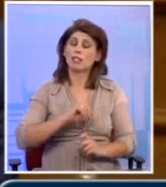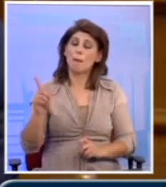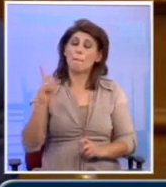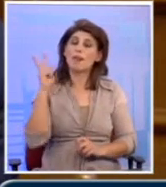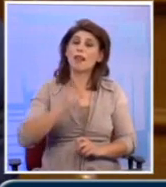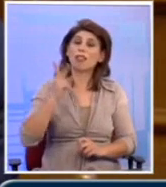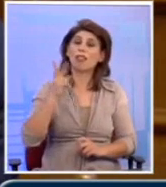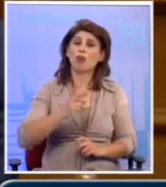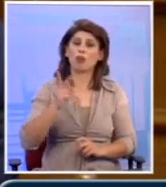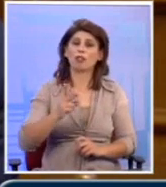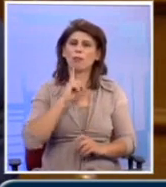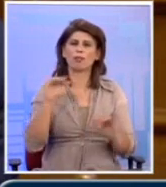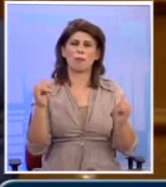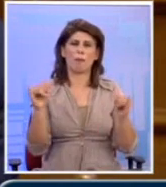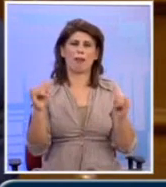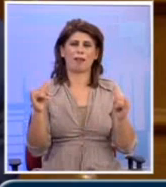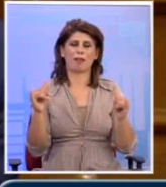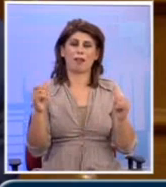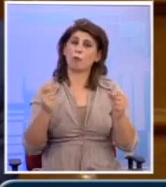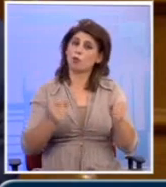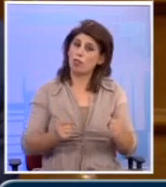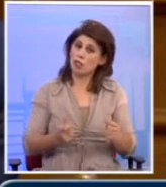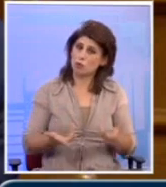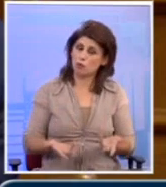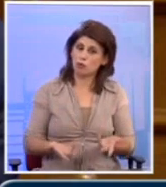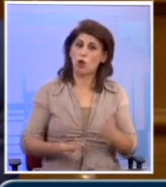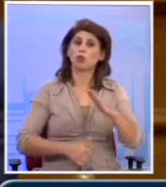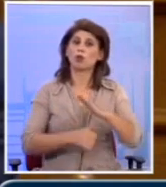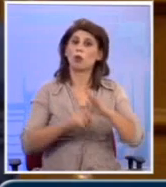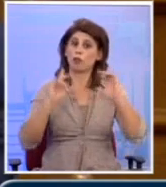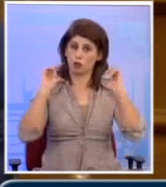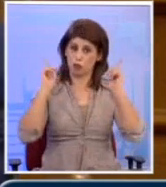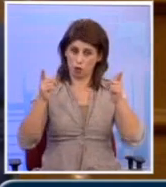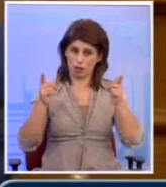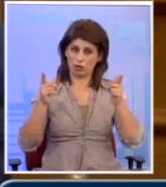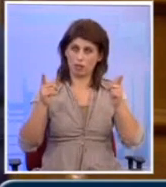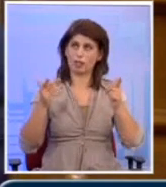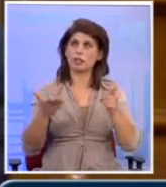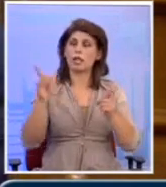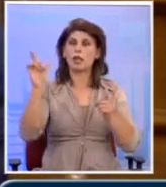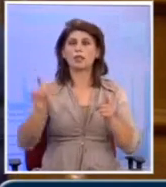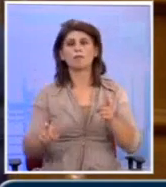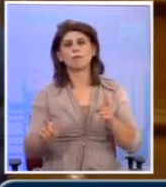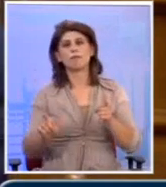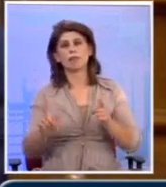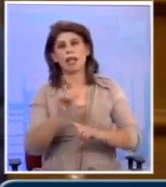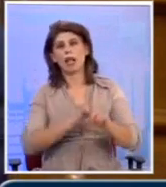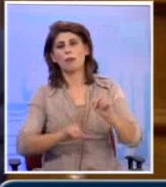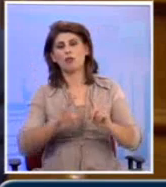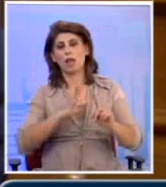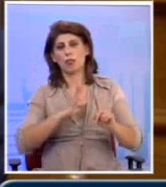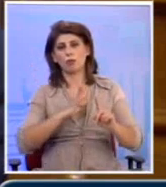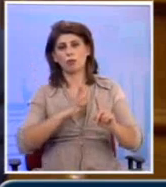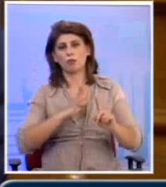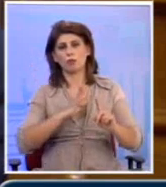κατηγορείτε, παίζοντας παιχνίδια μάλιστα και με τους θεσμούς, τον Πρόεδρο της Δημοκρατίας ως κάποιον άνθρωπο